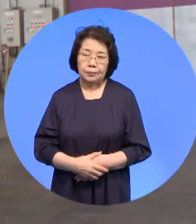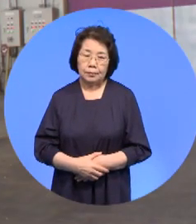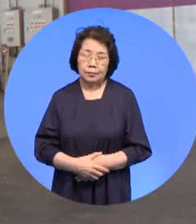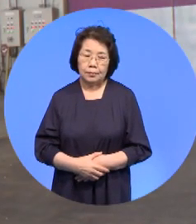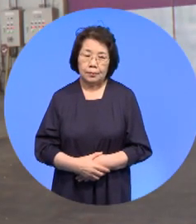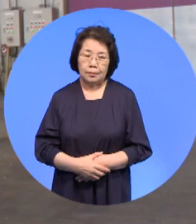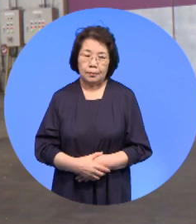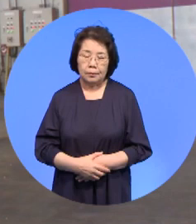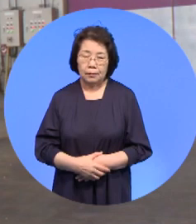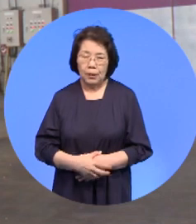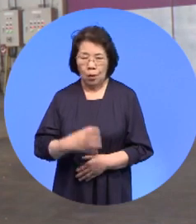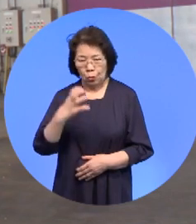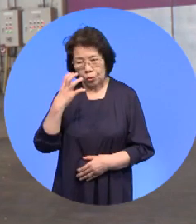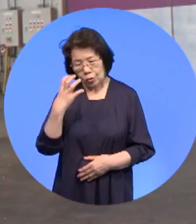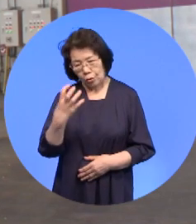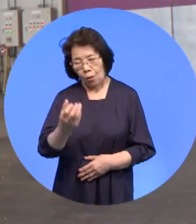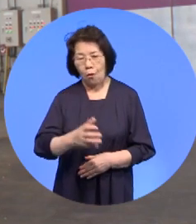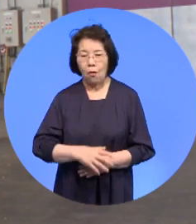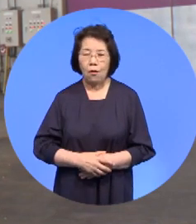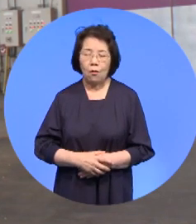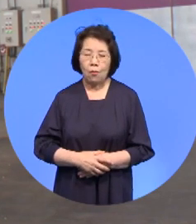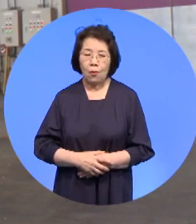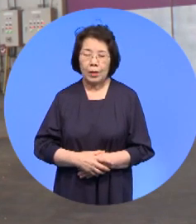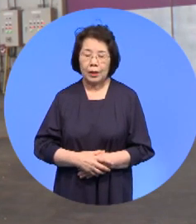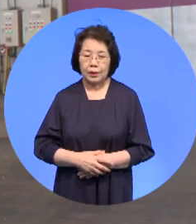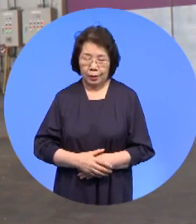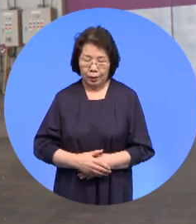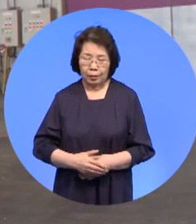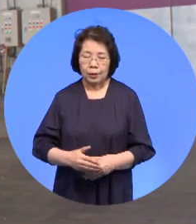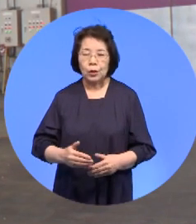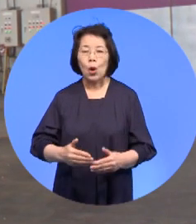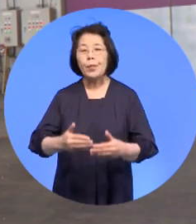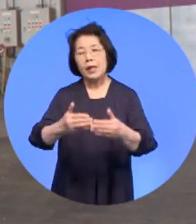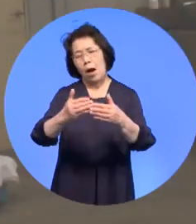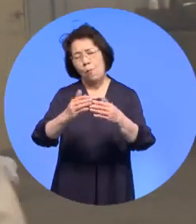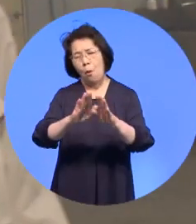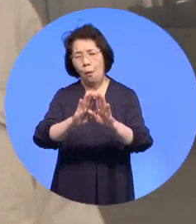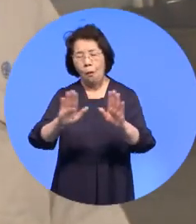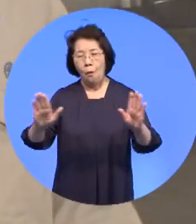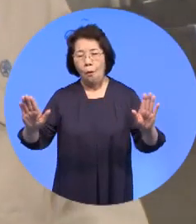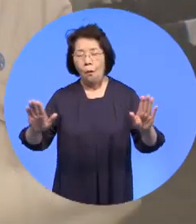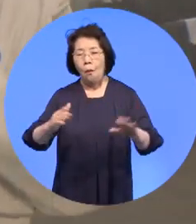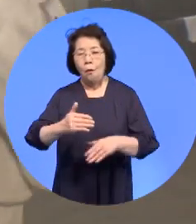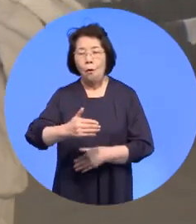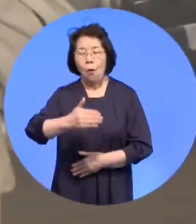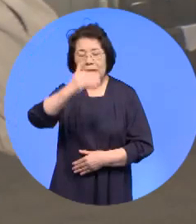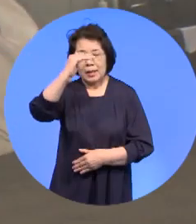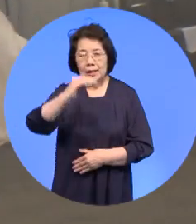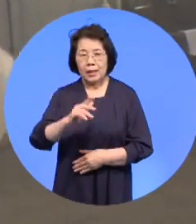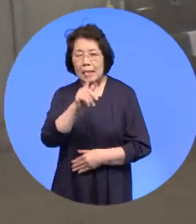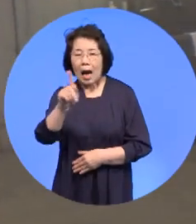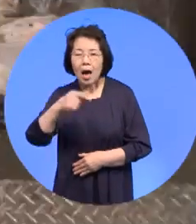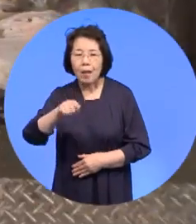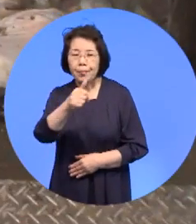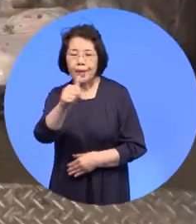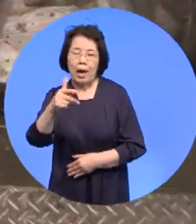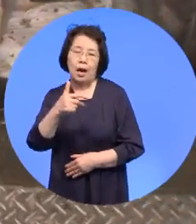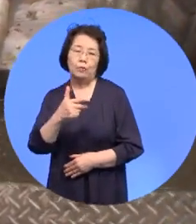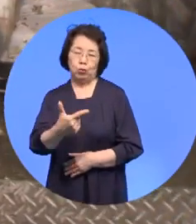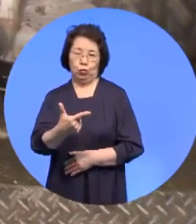に燃やすとすっごい扉も大きくてまいりますましょうじゃあ中にガンダム入ってそうなんかそうなら遺跡たら感じです